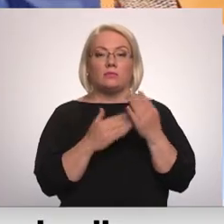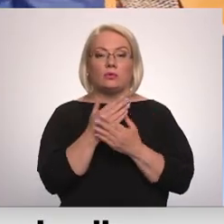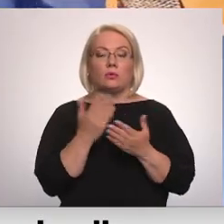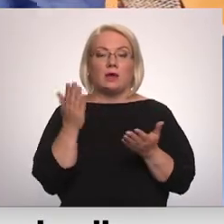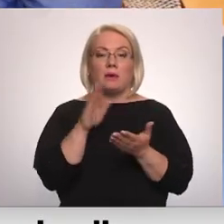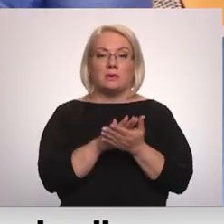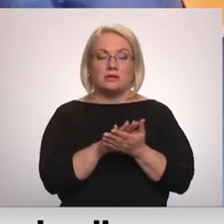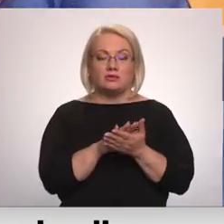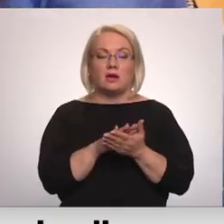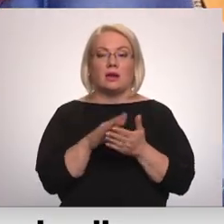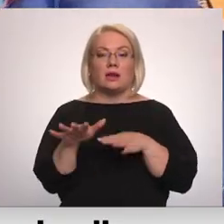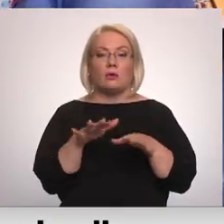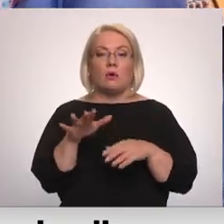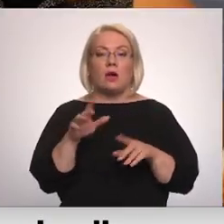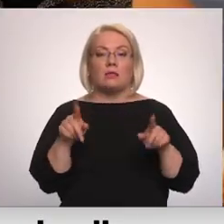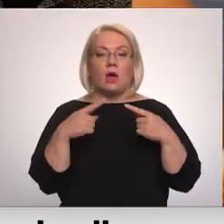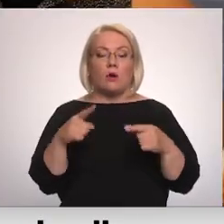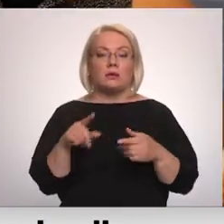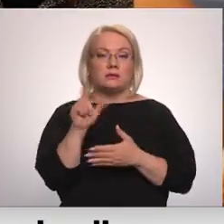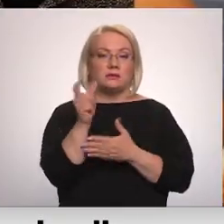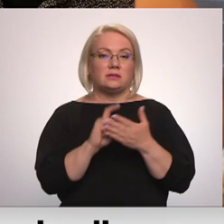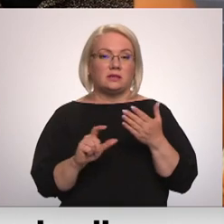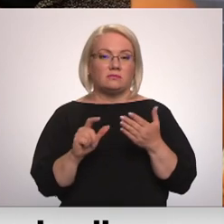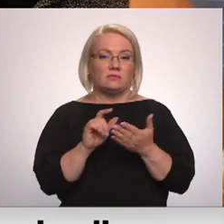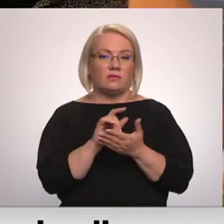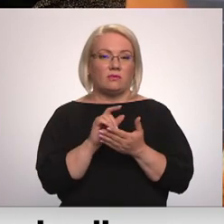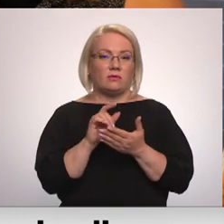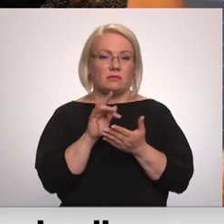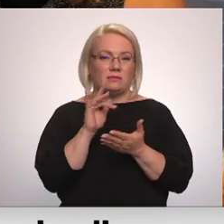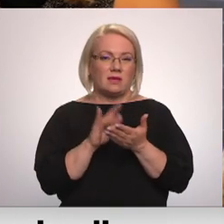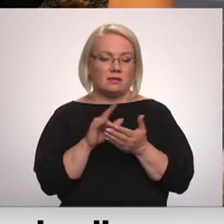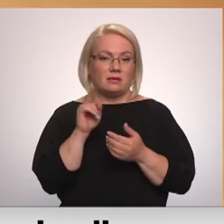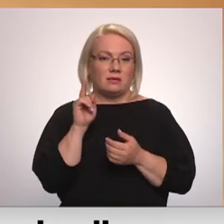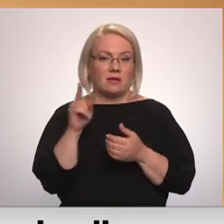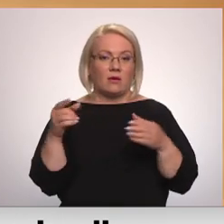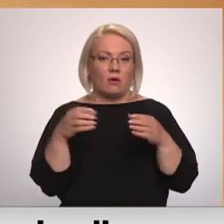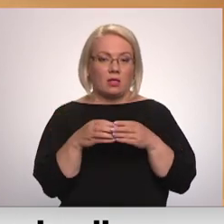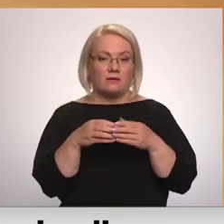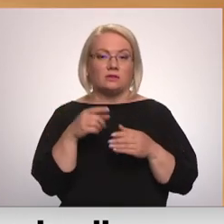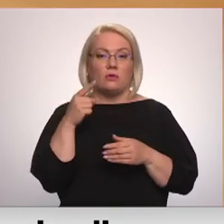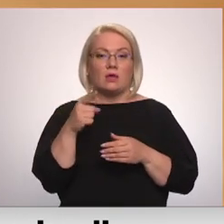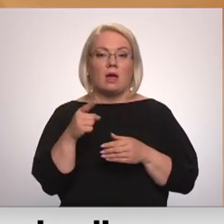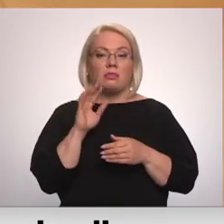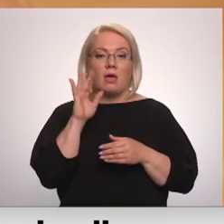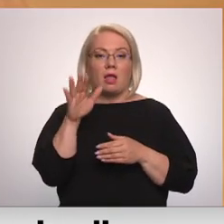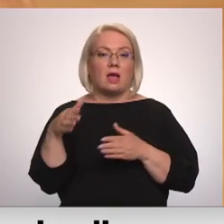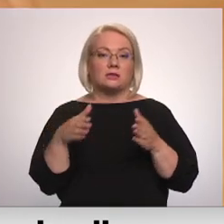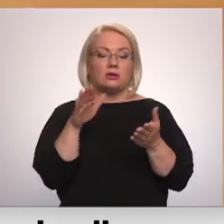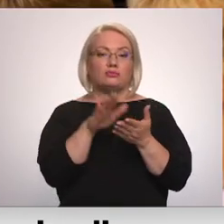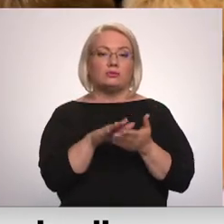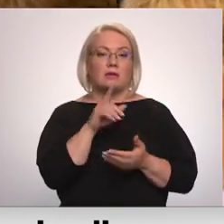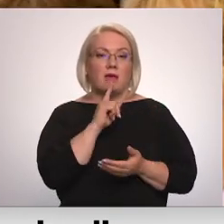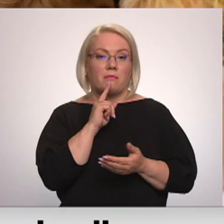rīko tautstarpu centrs Senāk Lēc. Kuldīgi islandietēm bija viena no pieturas vietām. Tālāk ceļš veda uz Liepāju un